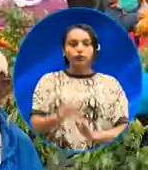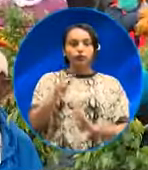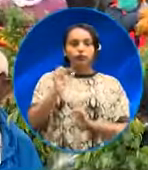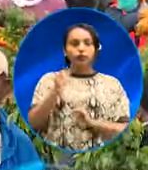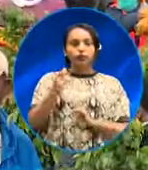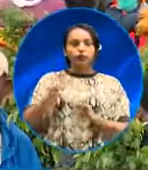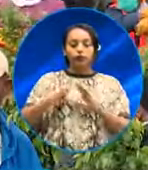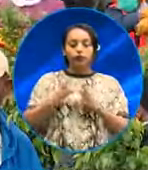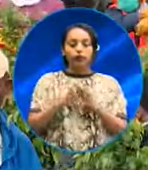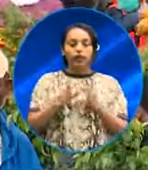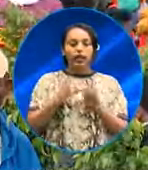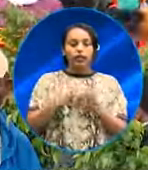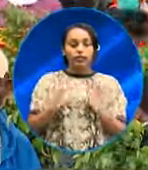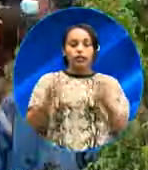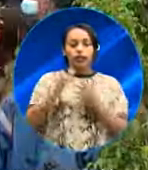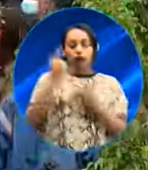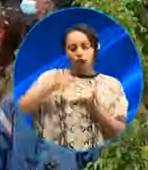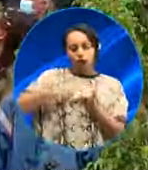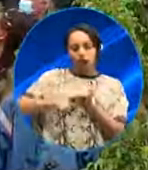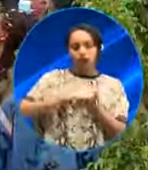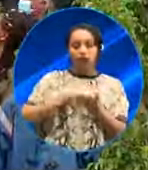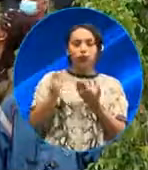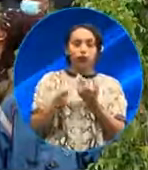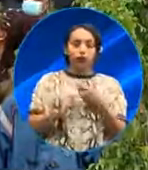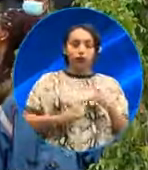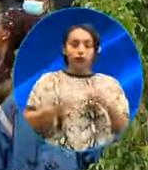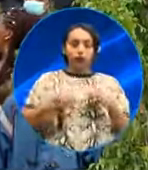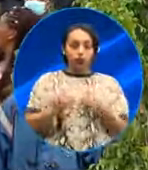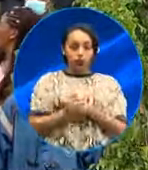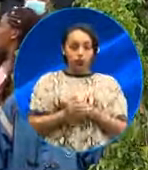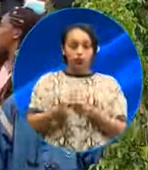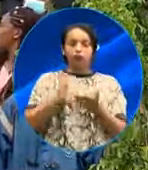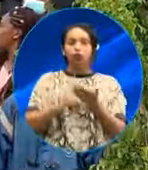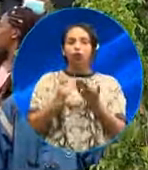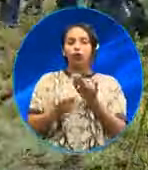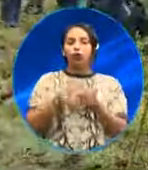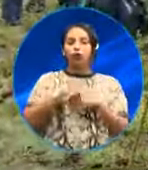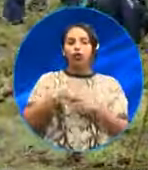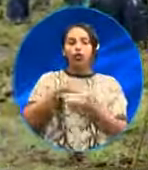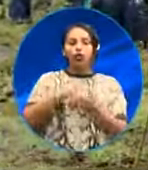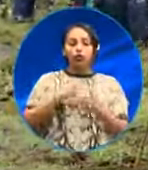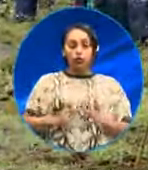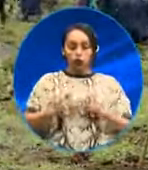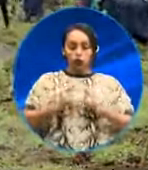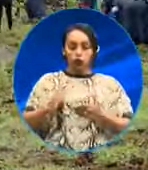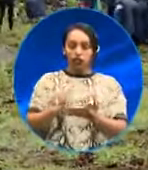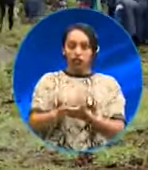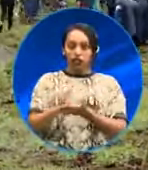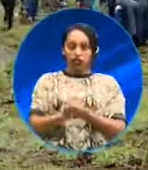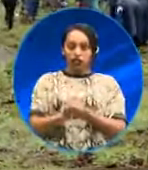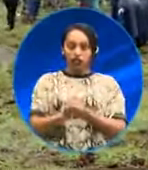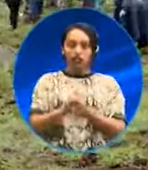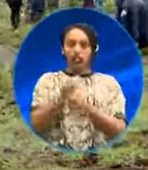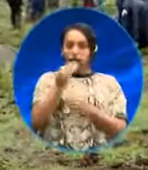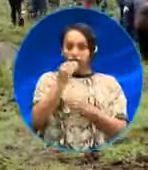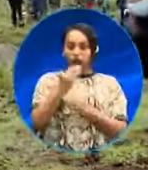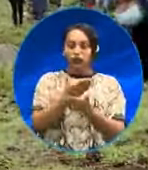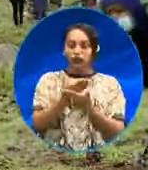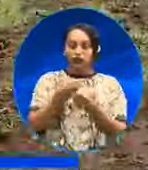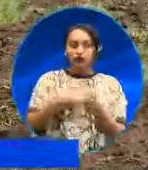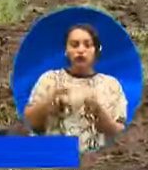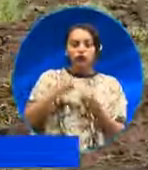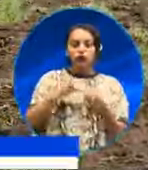በአቃቂ ቃሊቲ ክፍለ ከተማ ከተማ አቀፍ የአረንጓዴ አሻራ መርሃ ግብር ተካሂዷል። በመርሃ ግብሩ ላይ የከተማዋ ነዋሪዎች የተሳተፉ ሲሆን የምንመገበውን